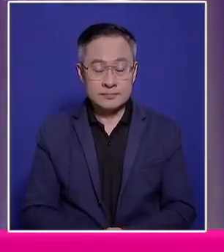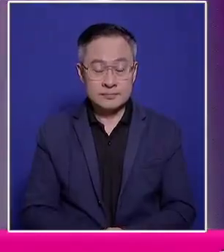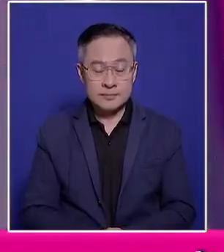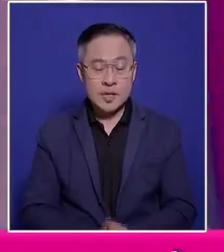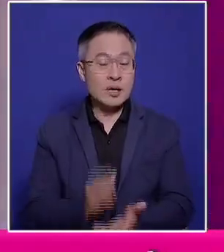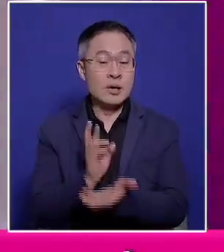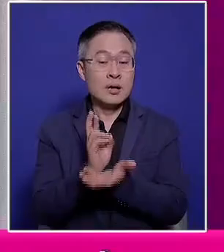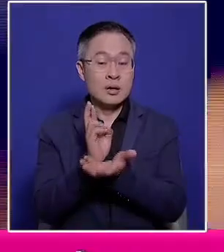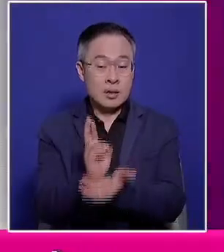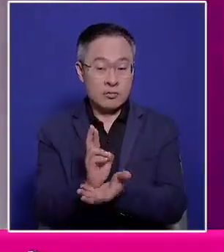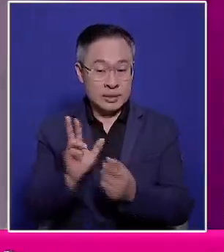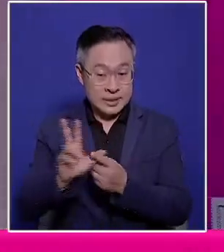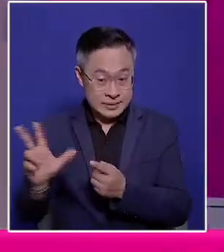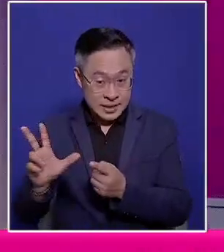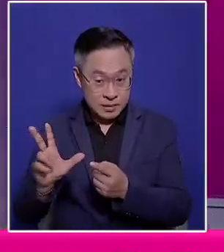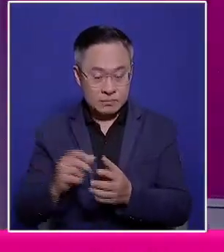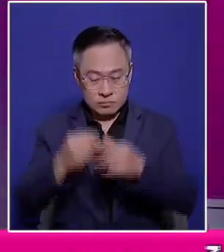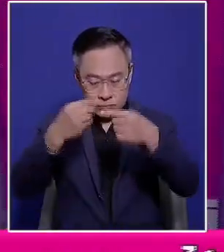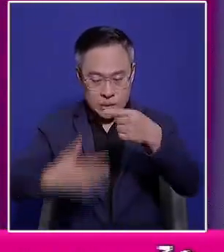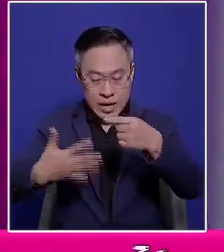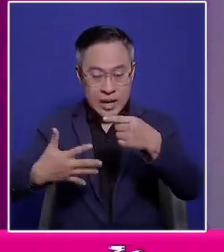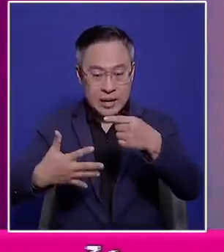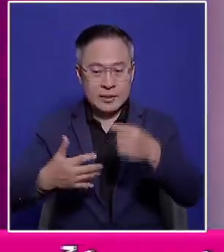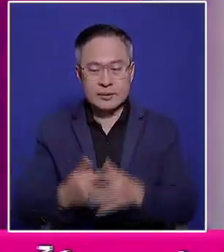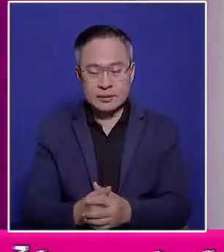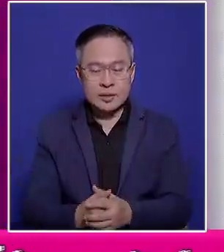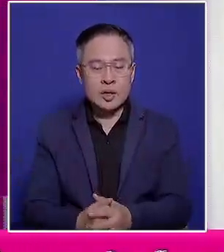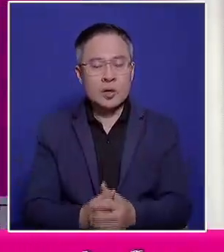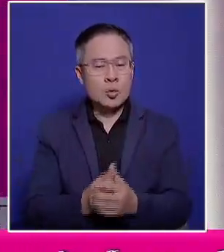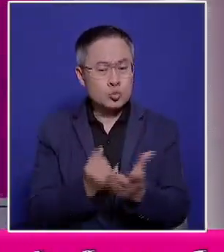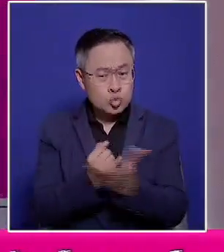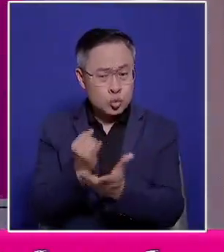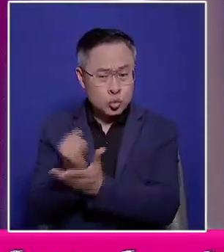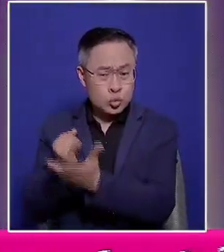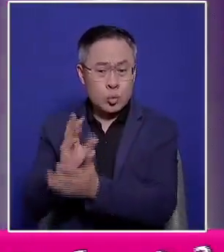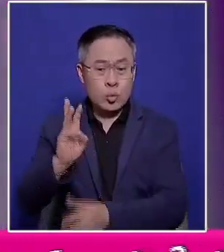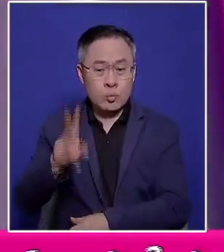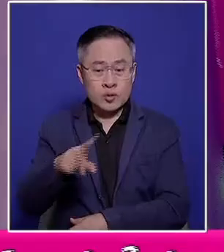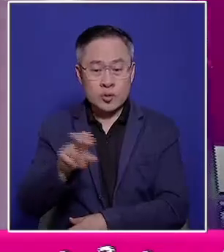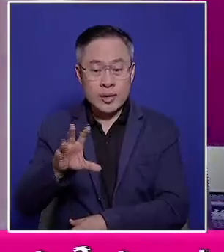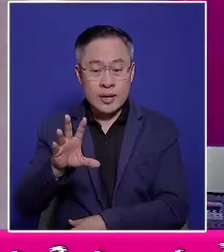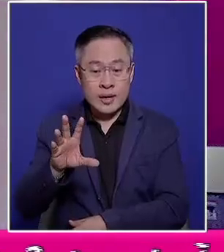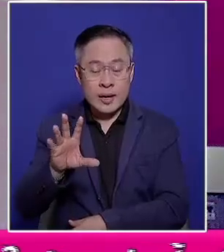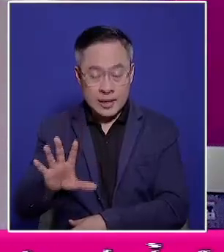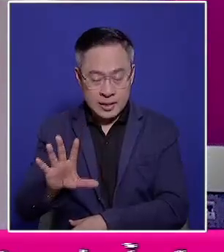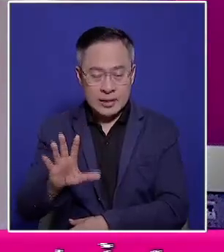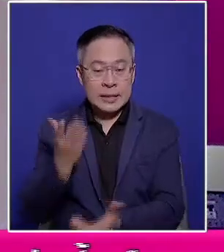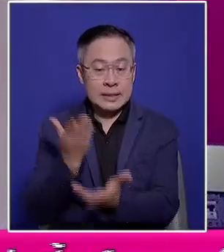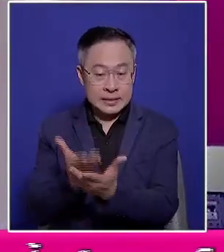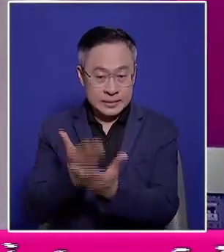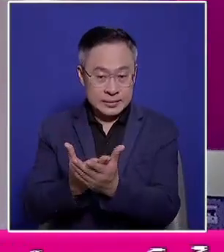ต่อไปจะทำการออกรางวัลอันดับที่3ออก5ครั้งจำนวน 6,205 อันดับอันดับละ 10,000 บา